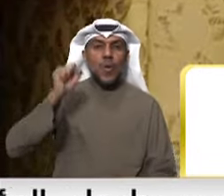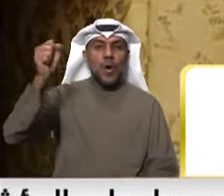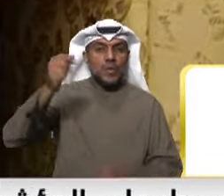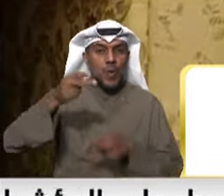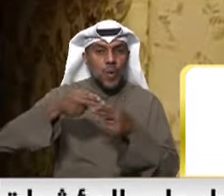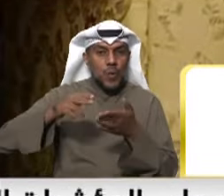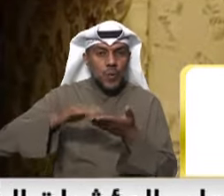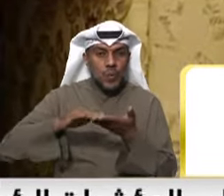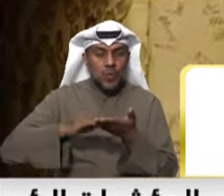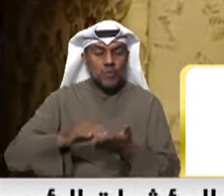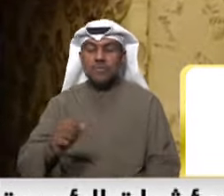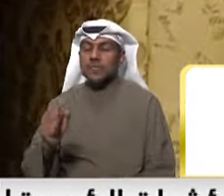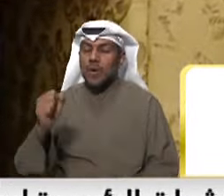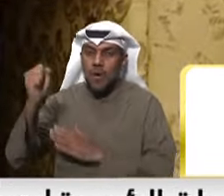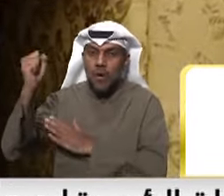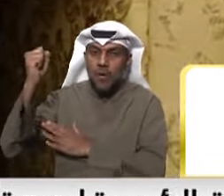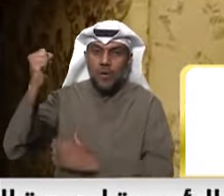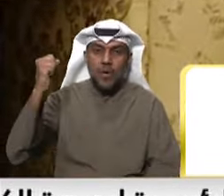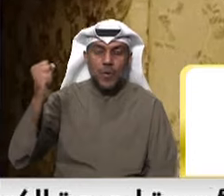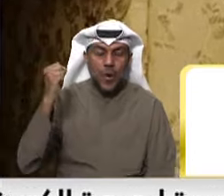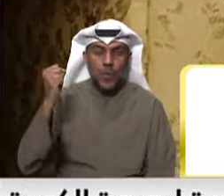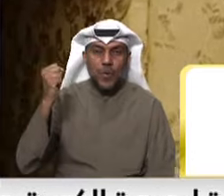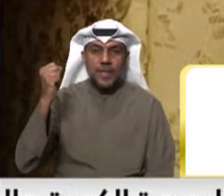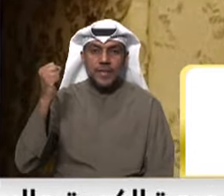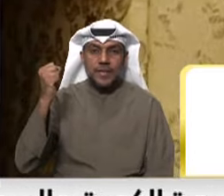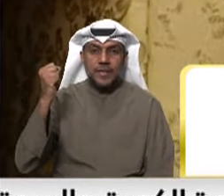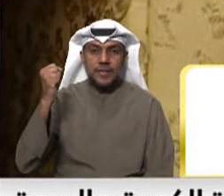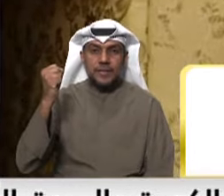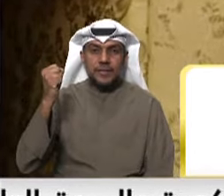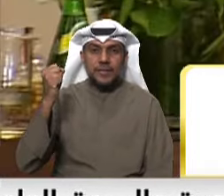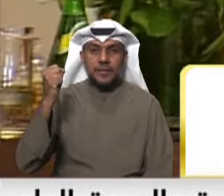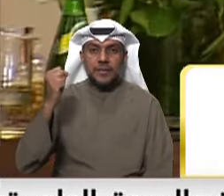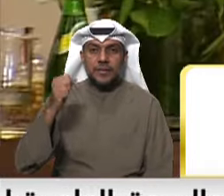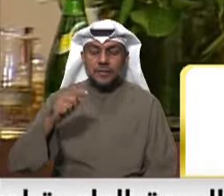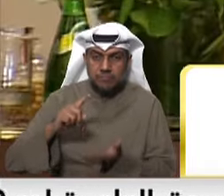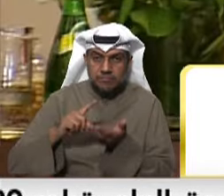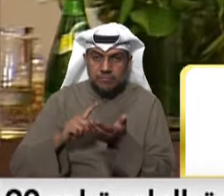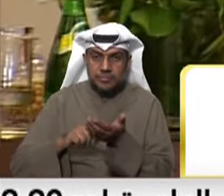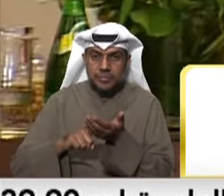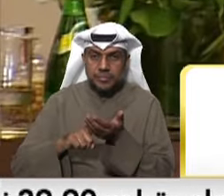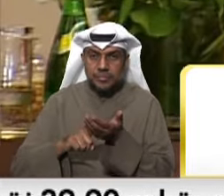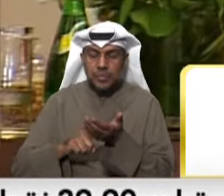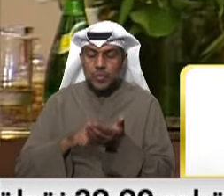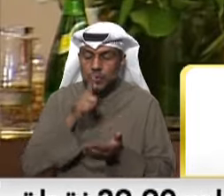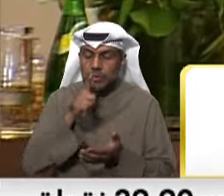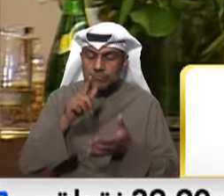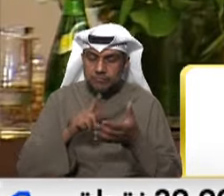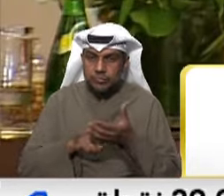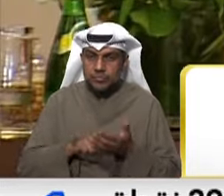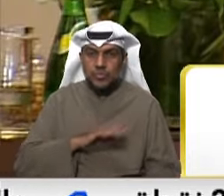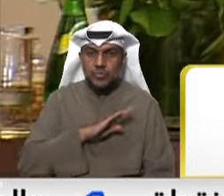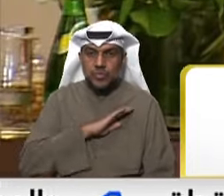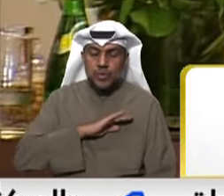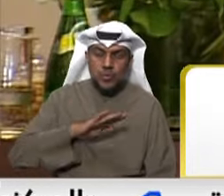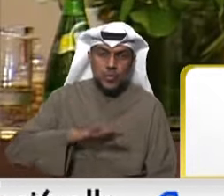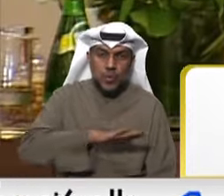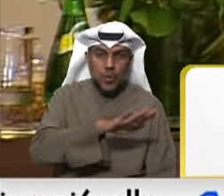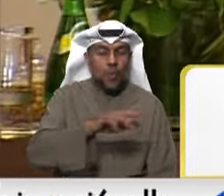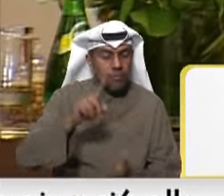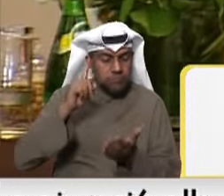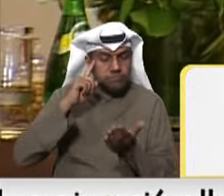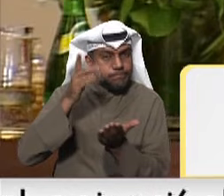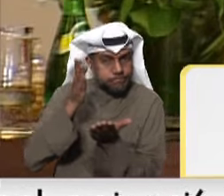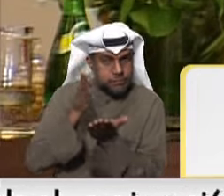المتين القوي، فإننا نجدد ثقتنا بمنتسبيها الأشداء